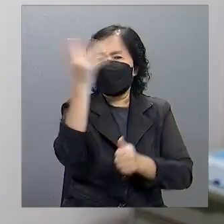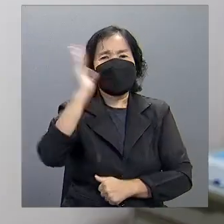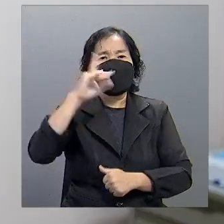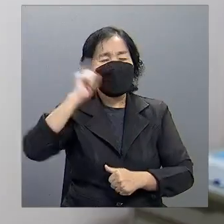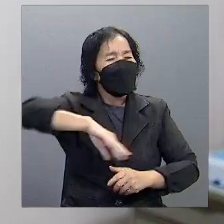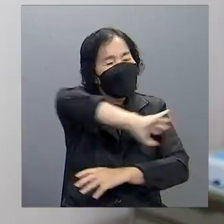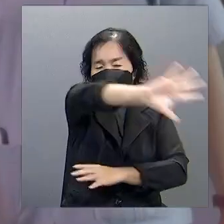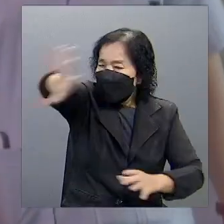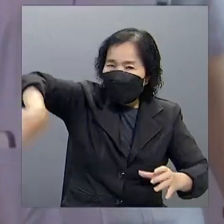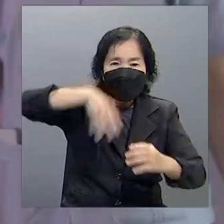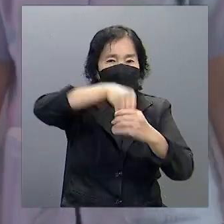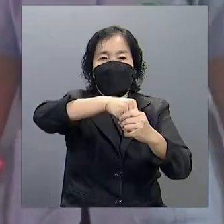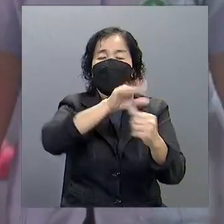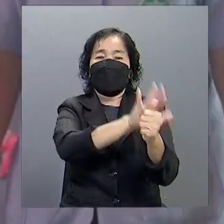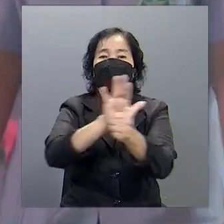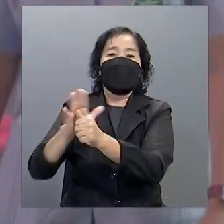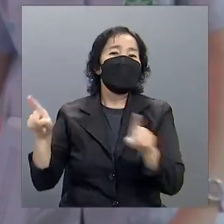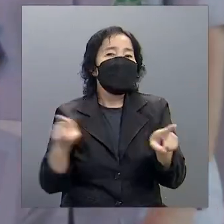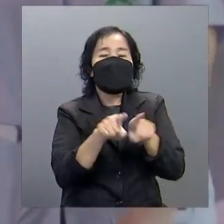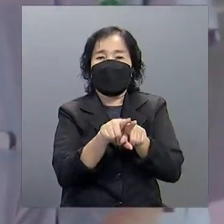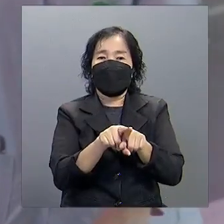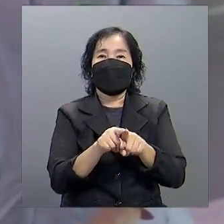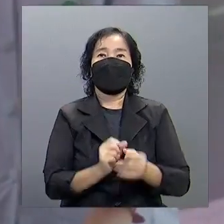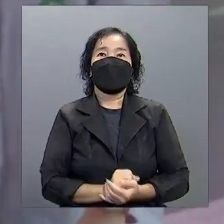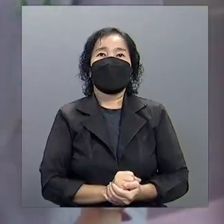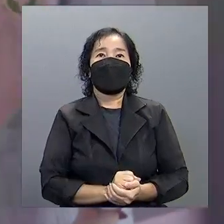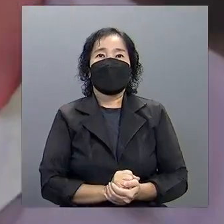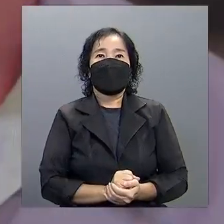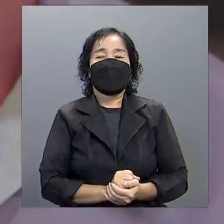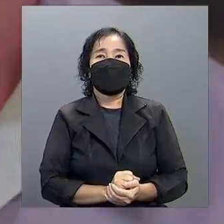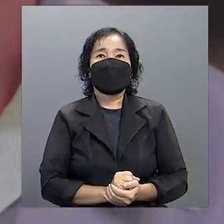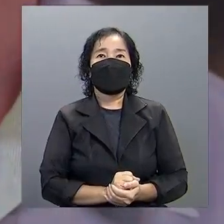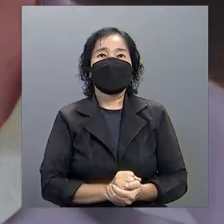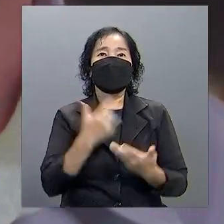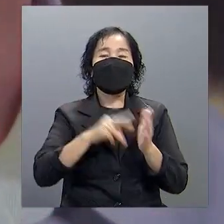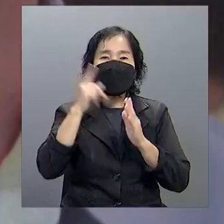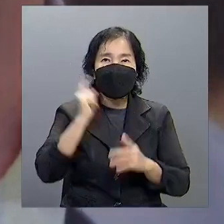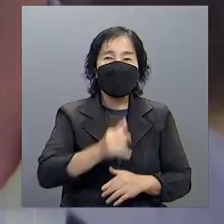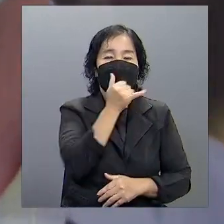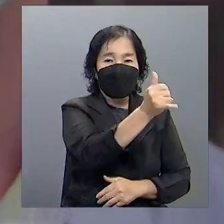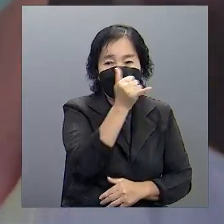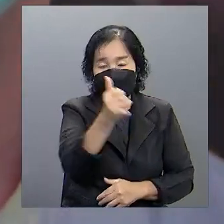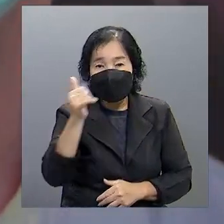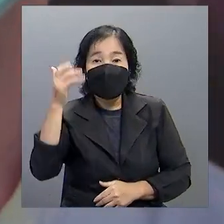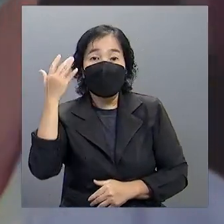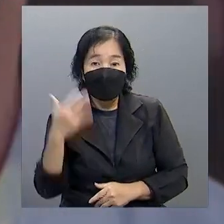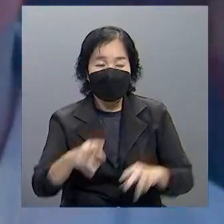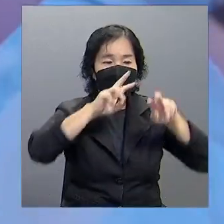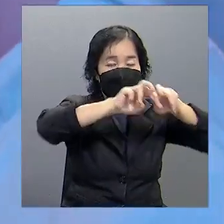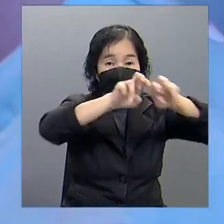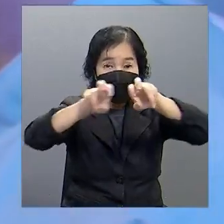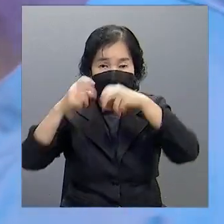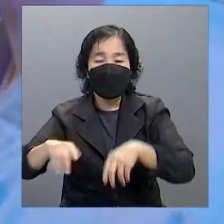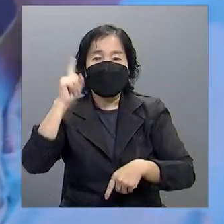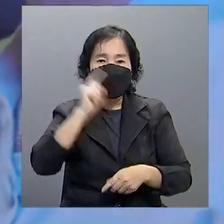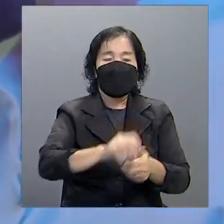ายขึ้น ซึ่งนอกจากการตามผู้ที่ใกล้ชิดผู้ป่วยแล้วการลงพื้นที่เพื่อให้ความรู้คอยแนะนำให้ภา